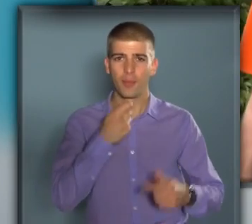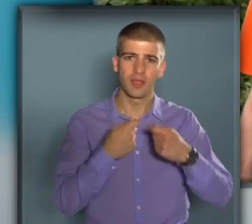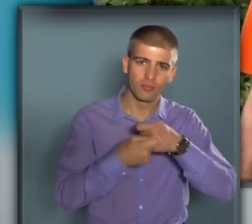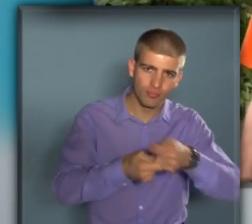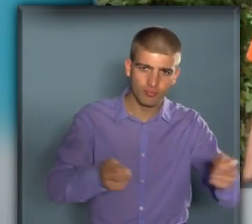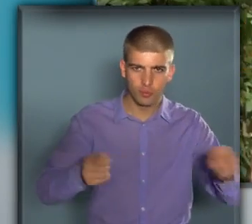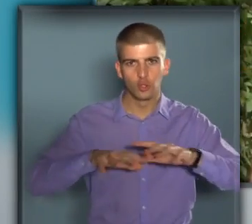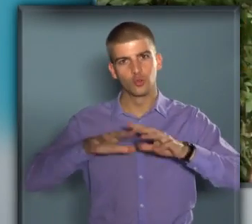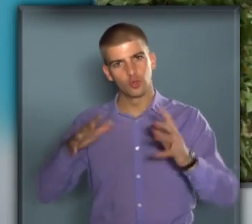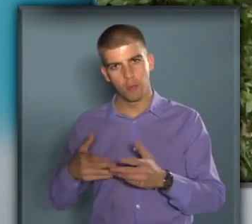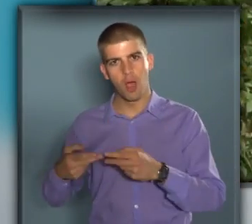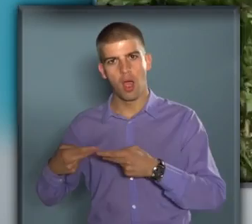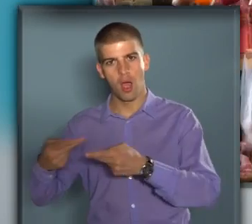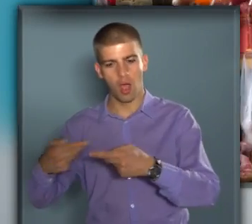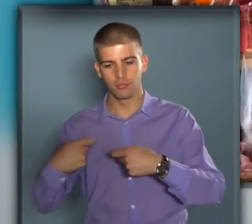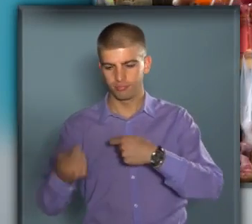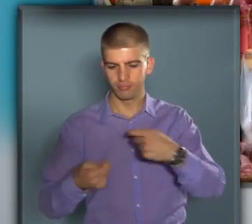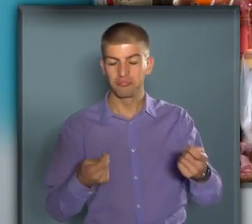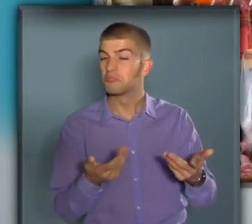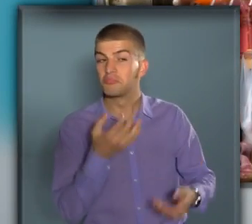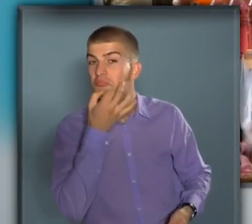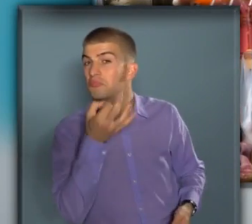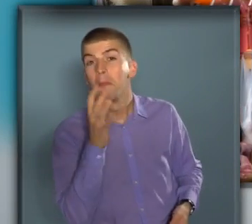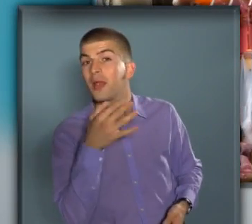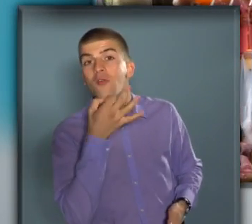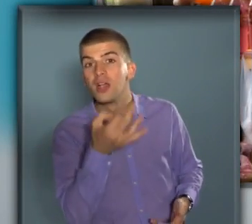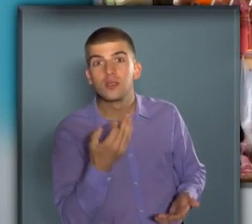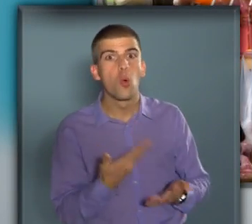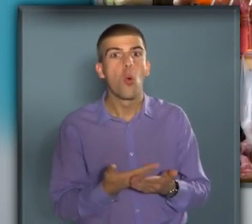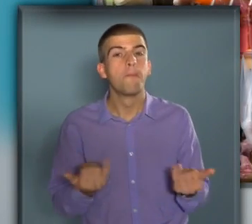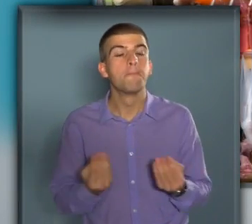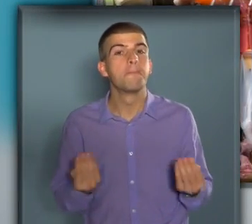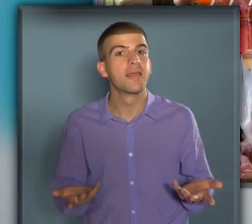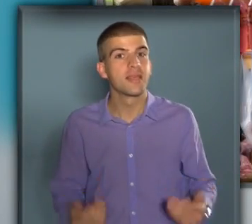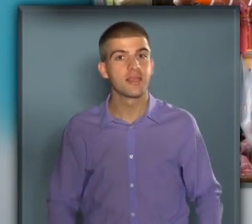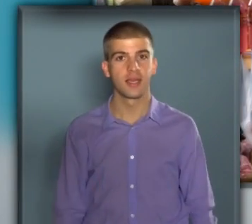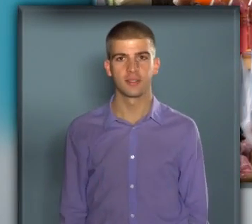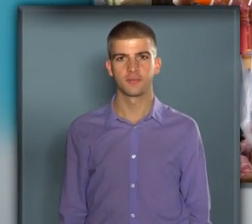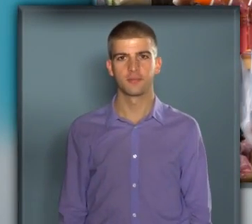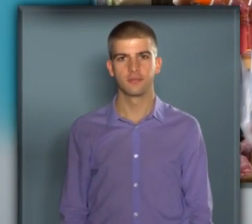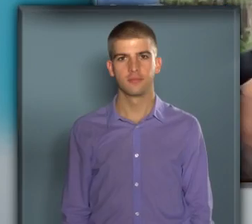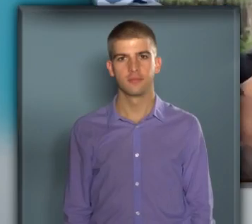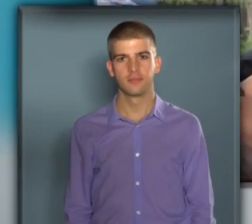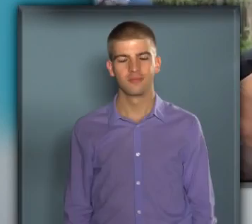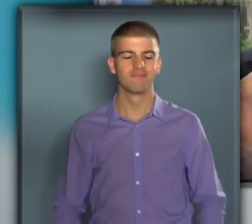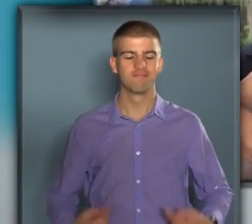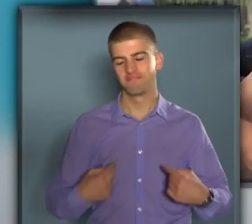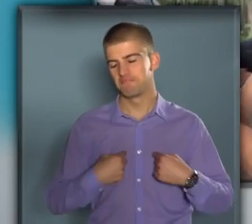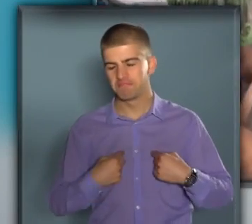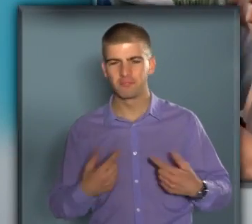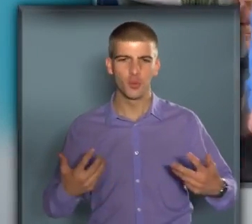Ebédosztás és csomagosztás, miről van szó, miért szánták el magukat erre? Hát én nagyon